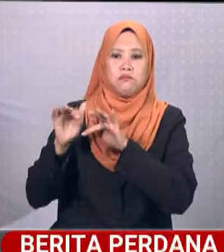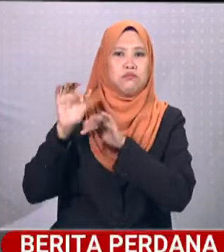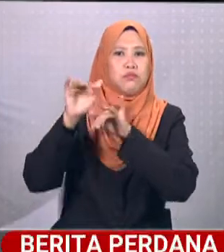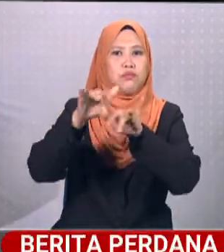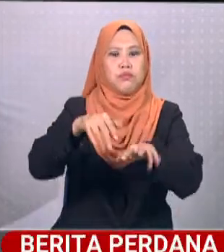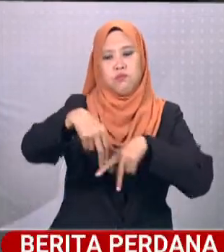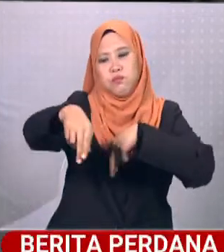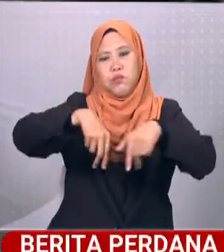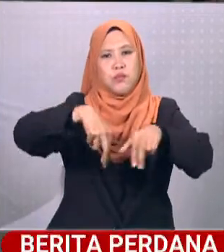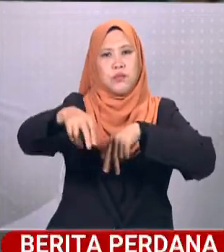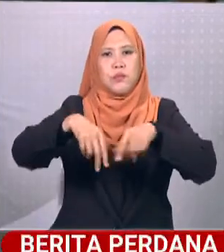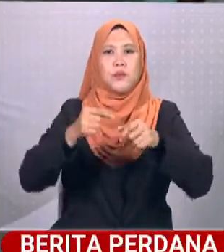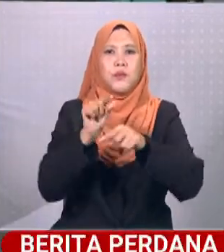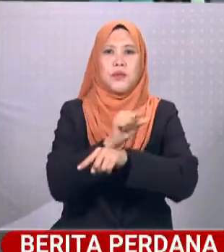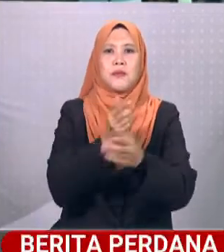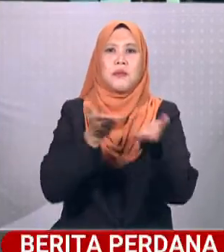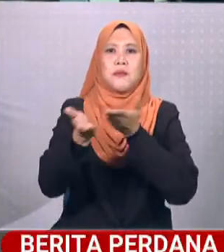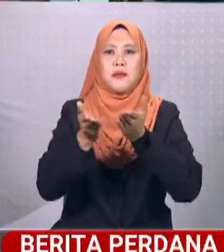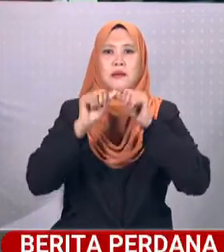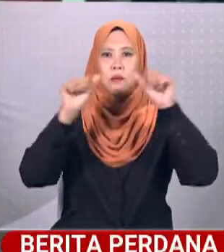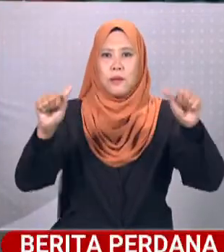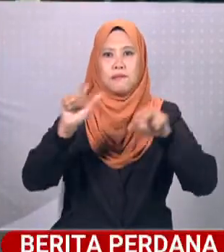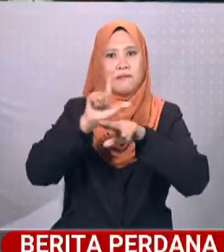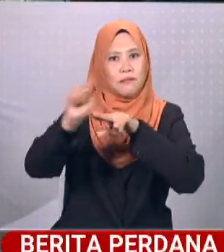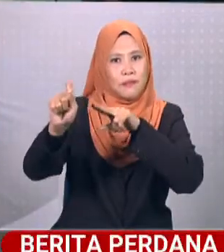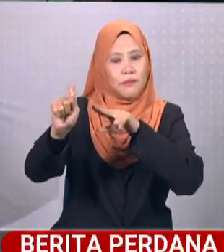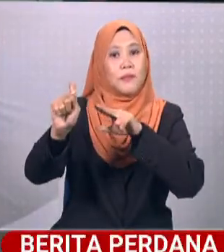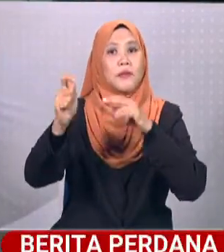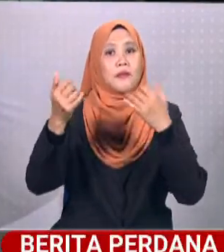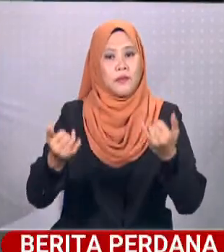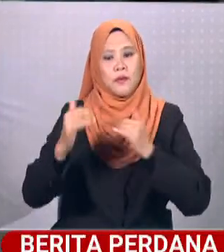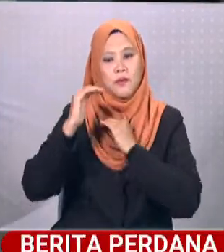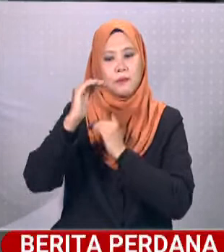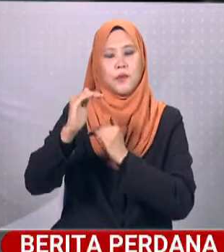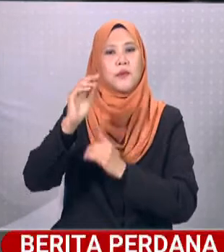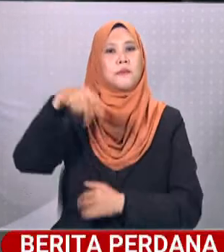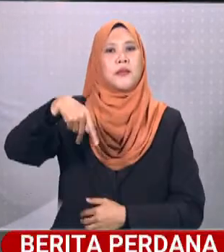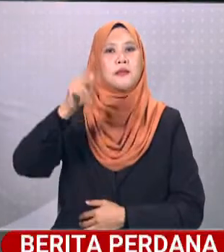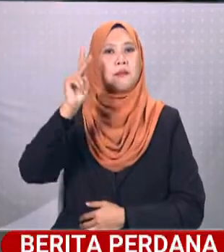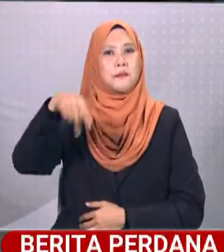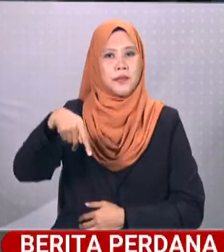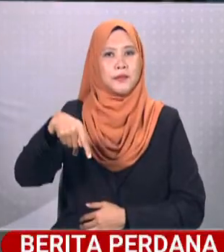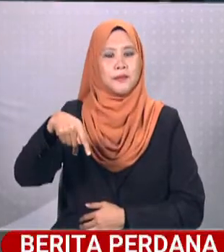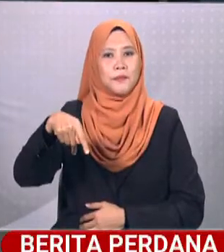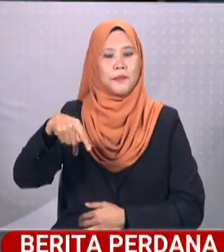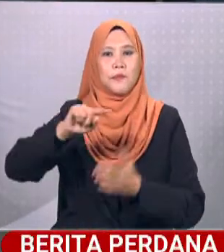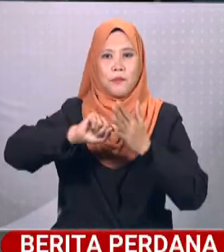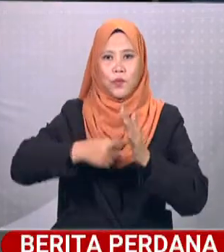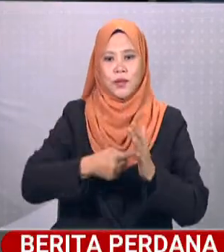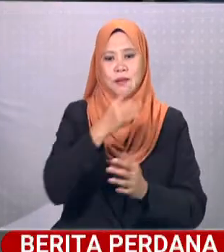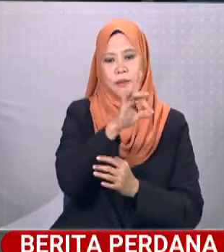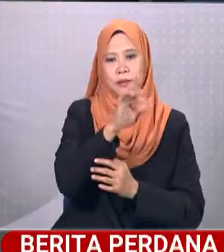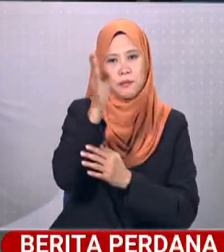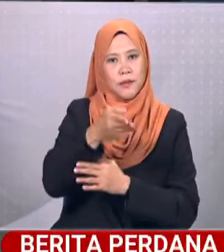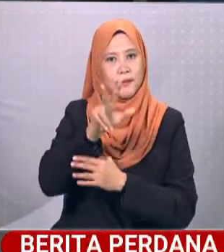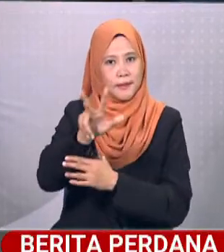menggunakan perkhidmatan pengangkutan awam seperti LRT. Juga sepanjang tempoh pelaksanaan Perintah Kawalan Pergerakan yang bermula sejak 18